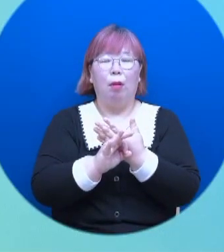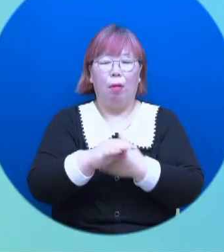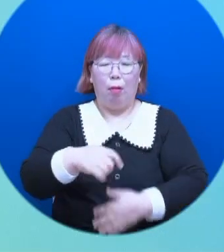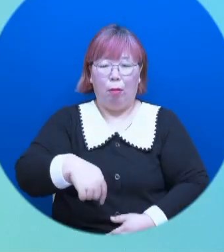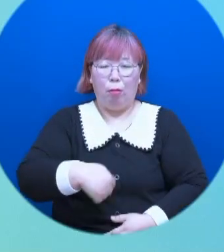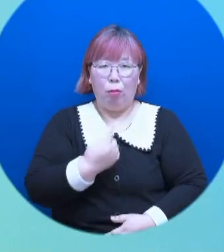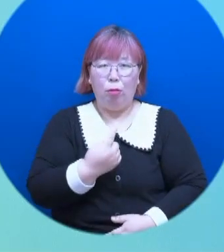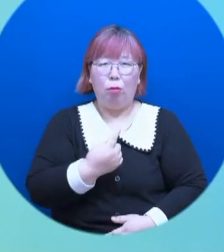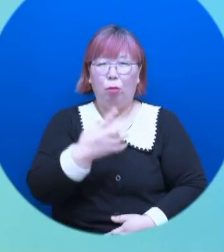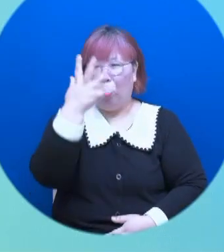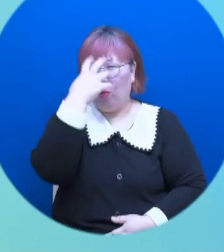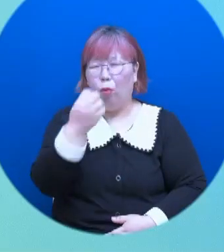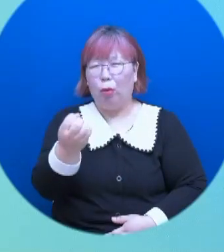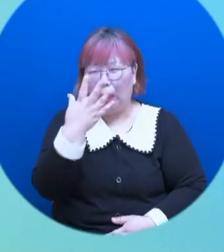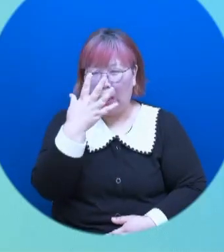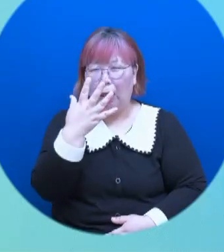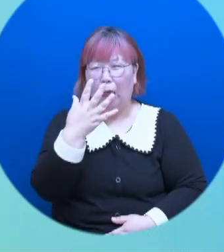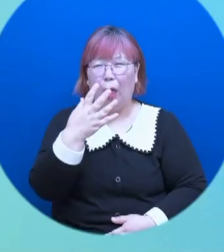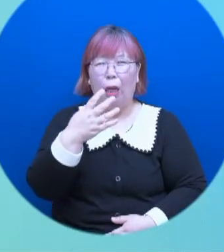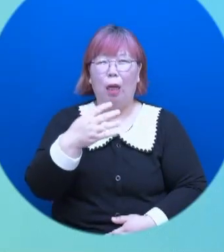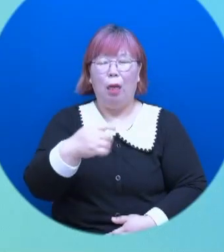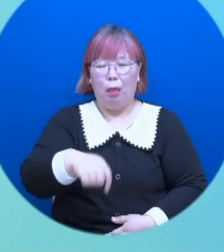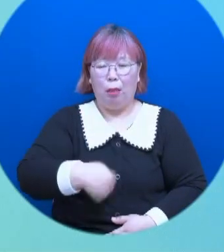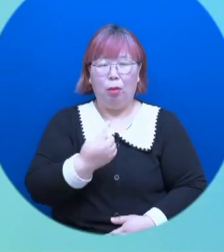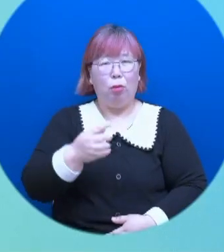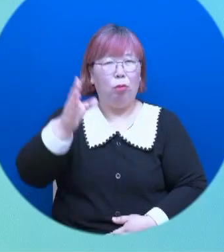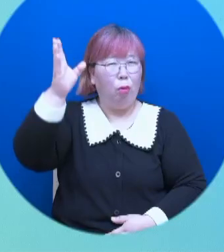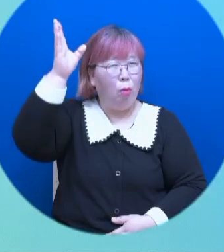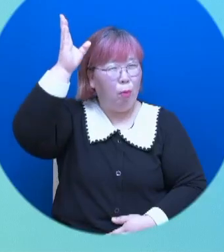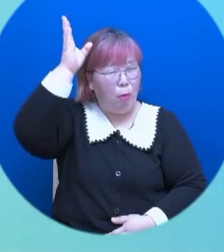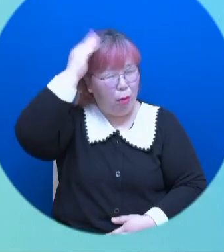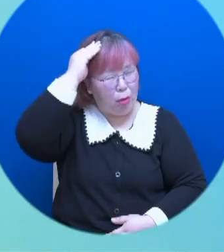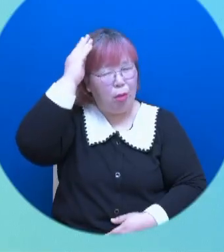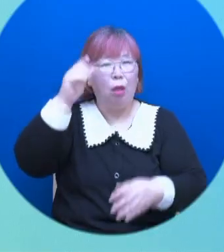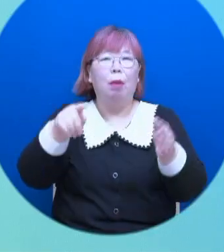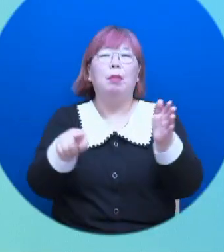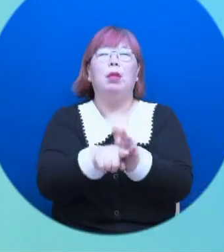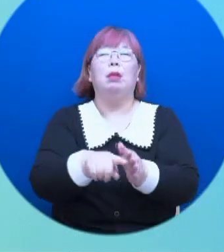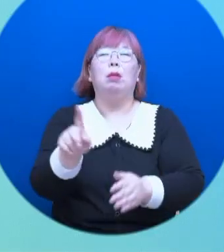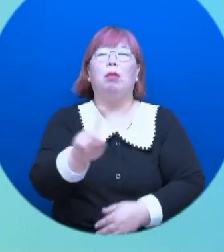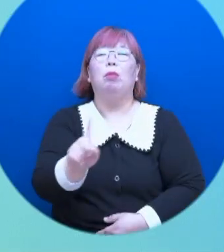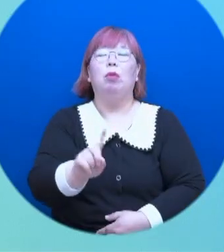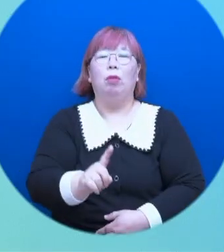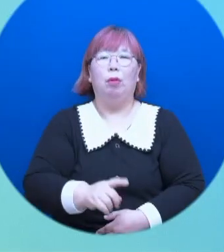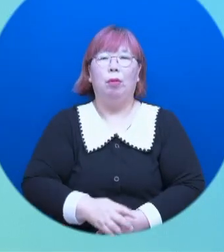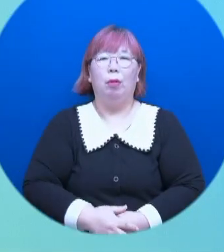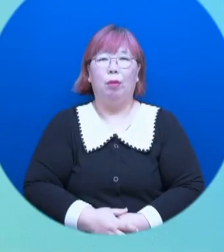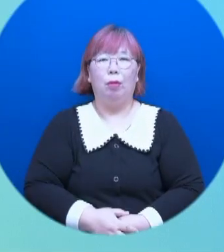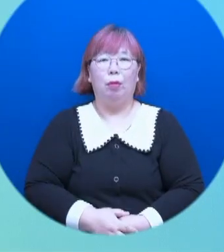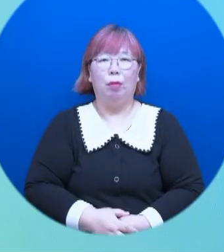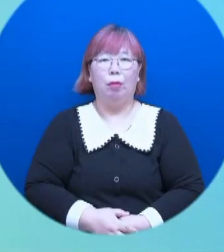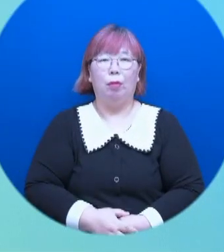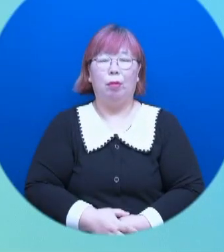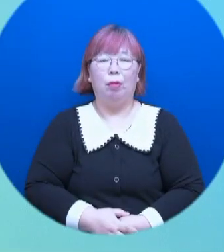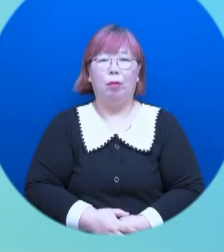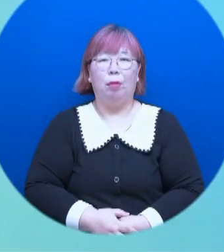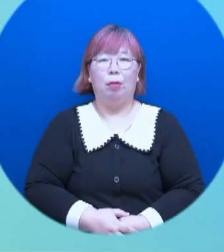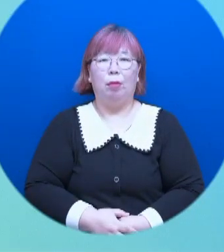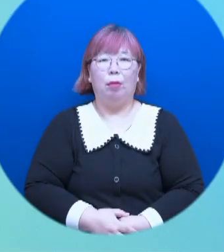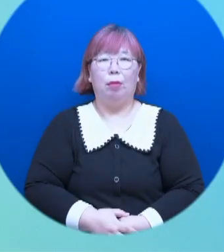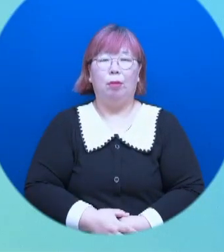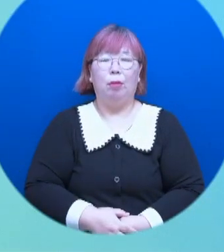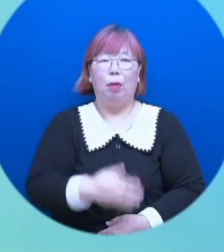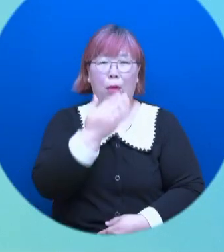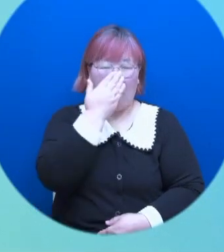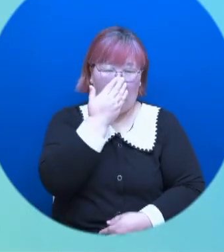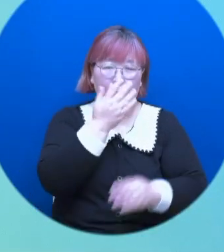못난이다, 스스로 멍청이다라고 믿는 것을 무엇이라고 부를까요? 그것은